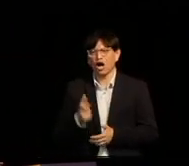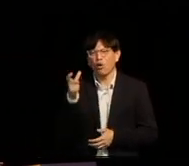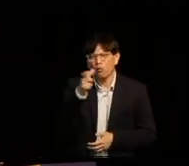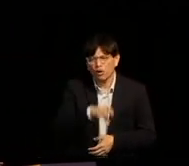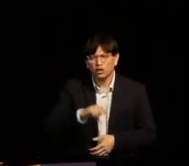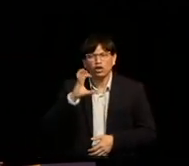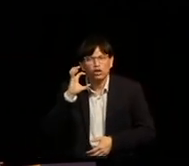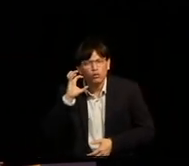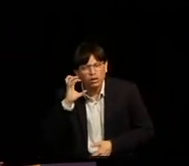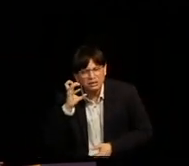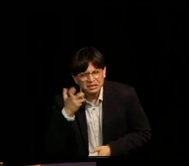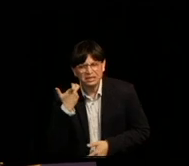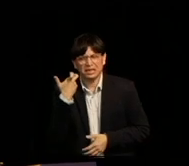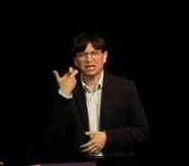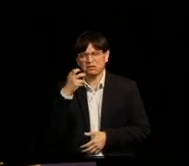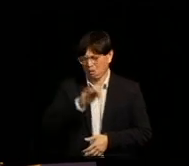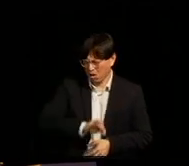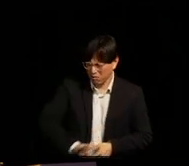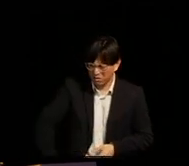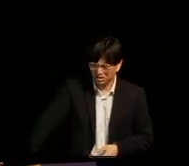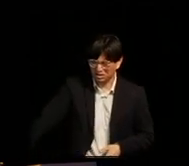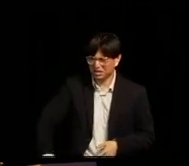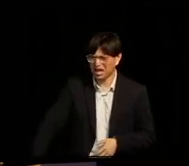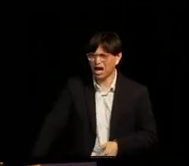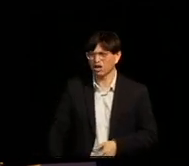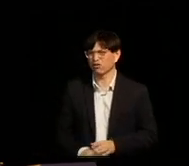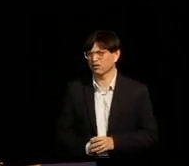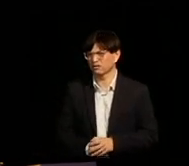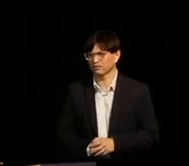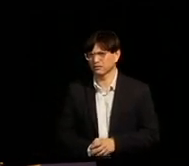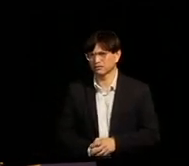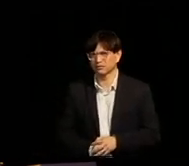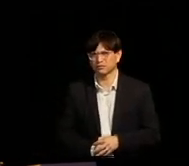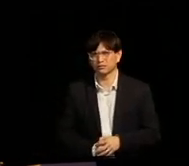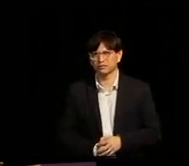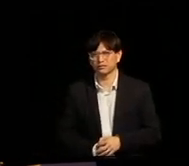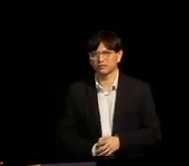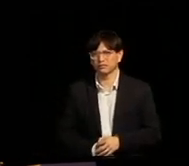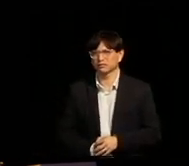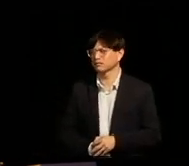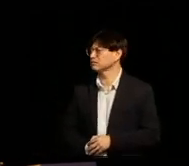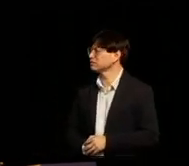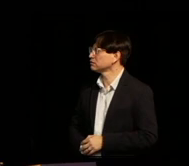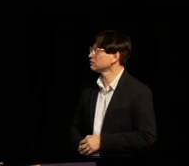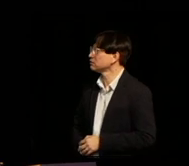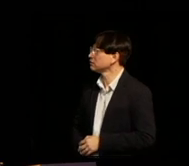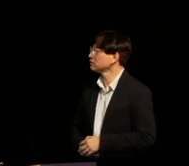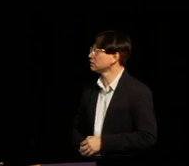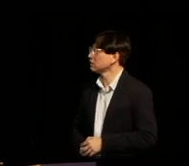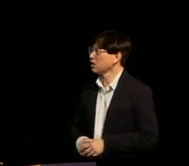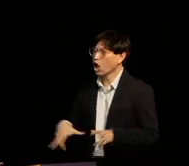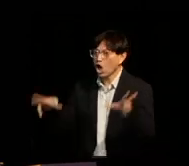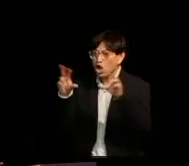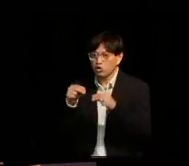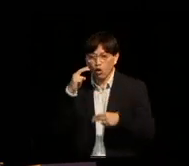misterioso sia esente da quella che è la la la il l'incontro della